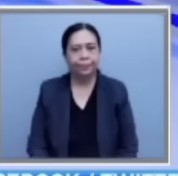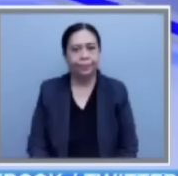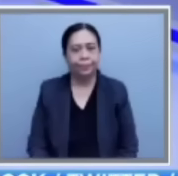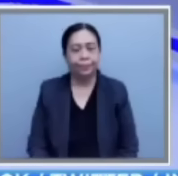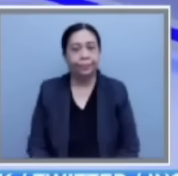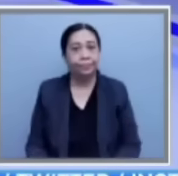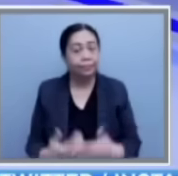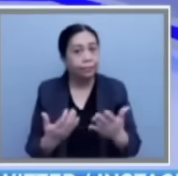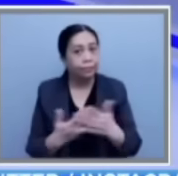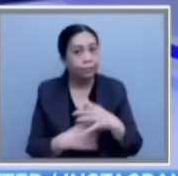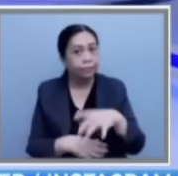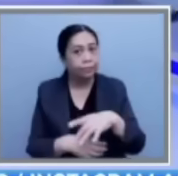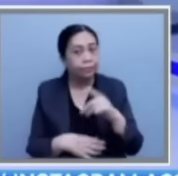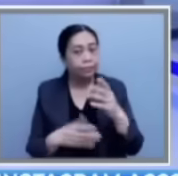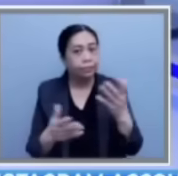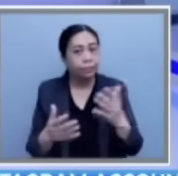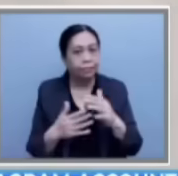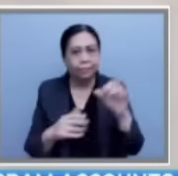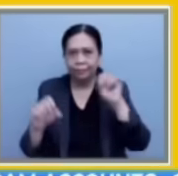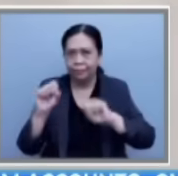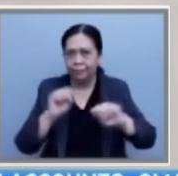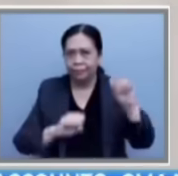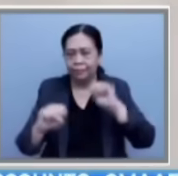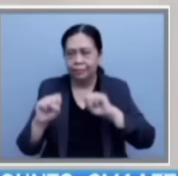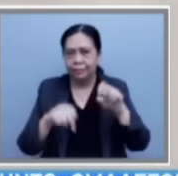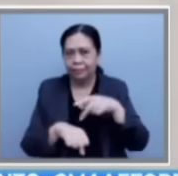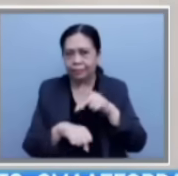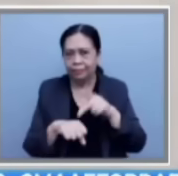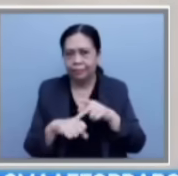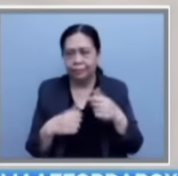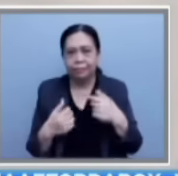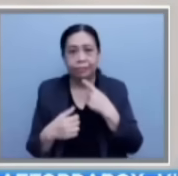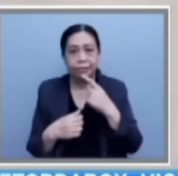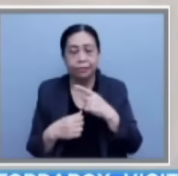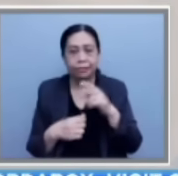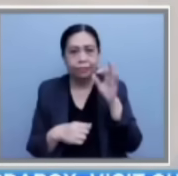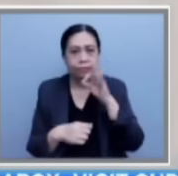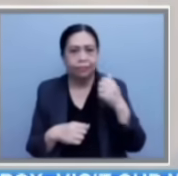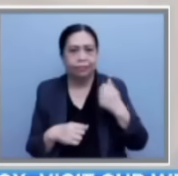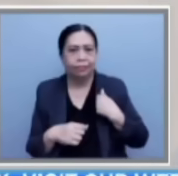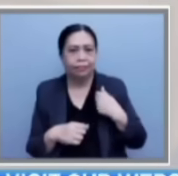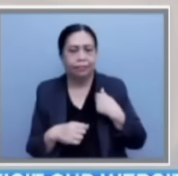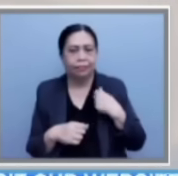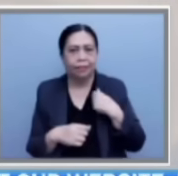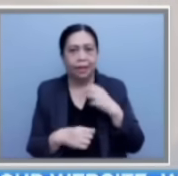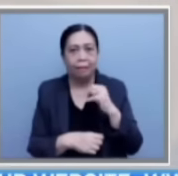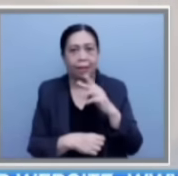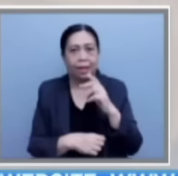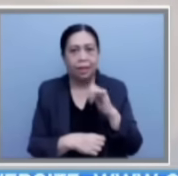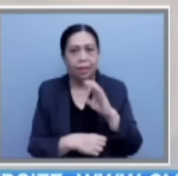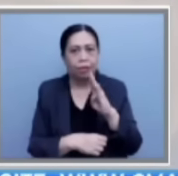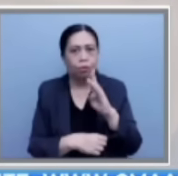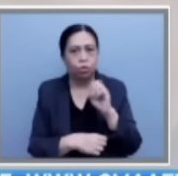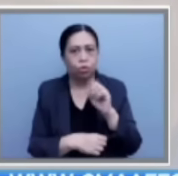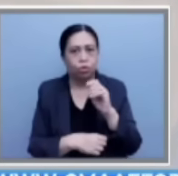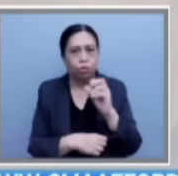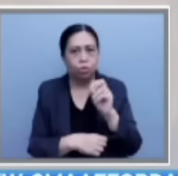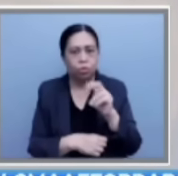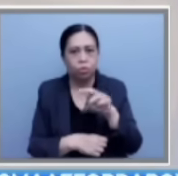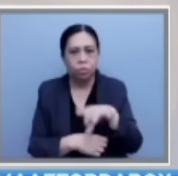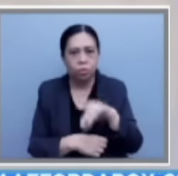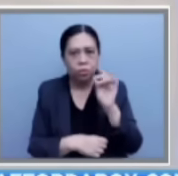rangan ng science Balita ko ang Pilipino Canadian content creator na si Mikey Bustos nakadiskubre ng bagong ant